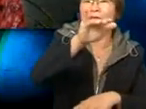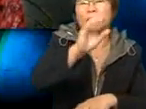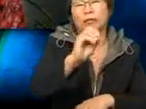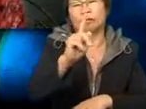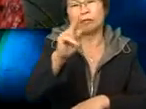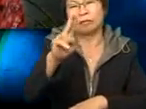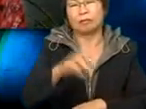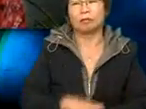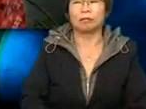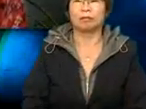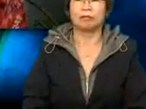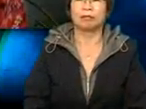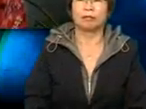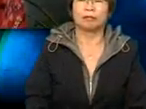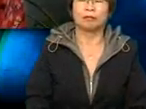berupaya.